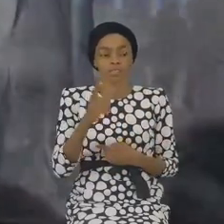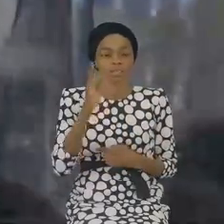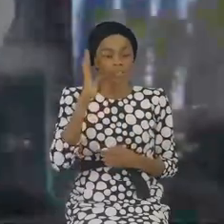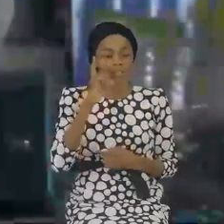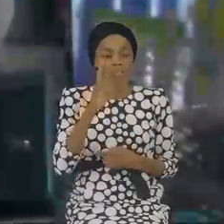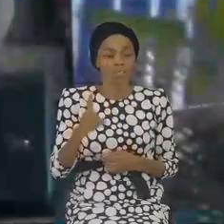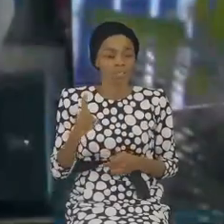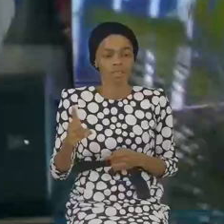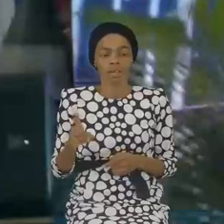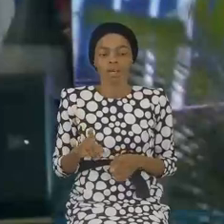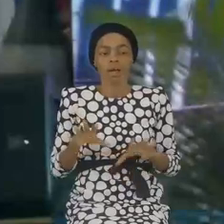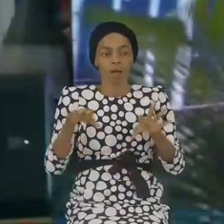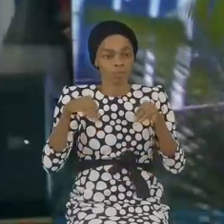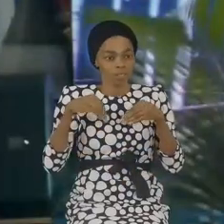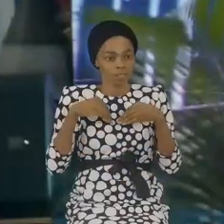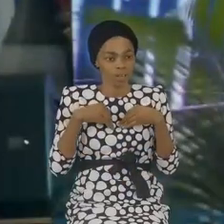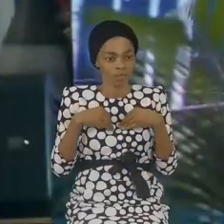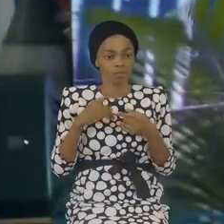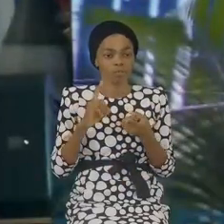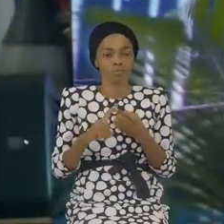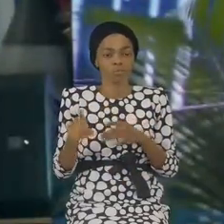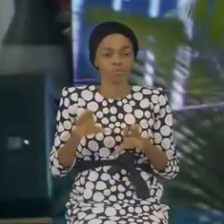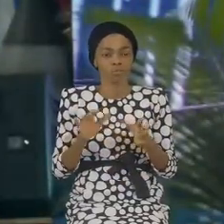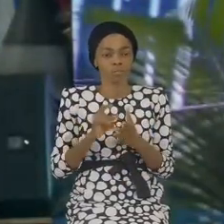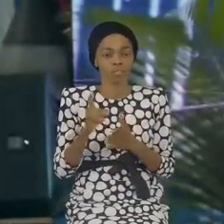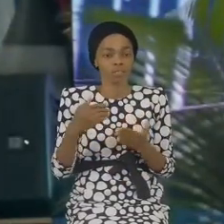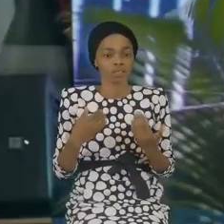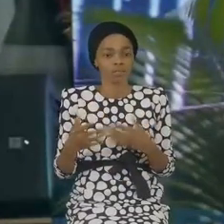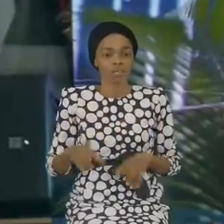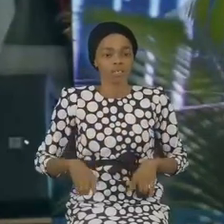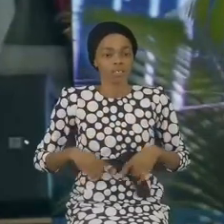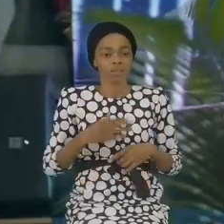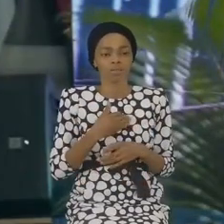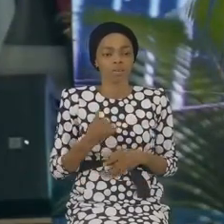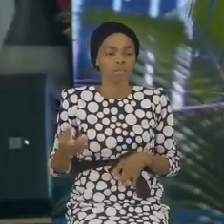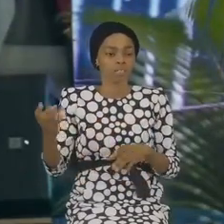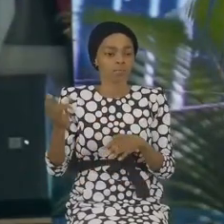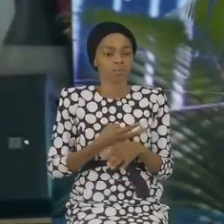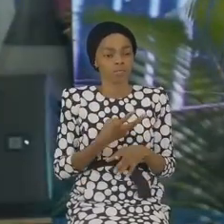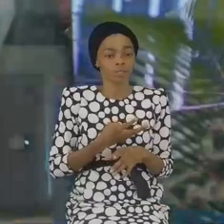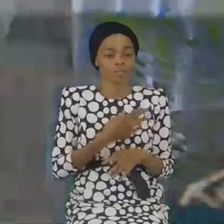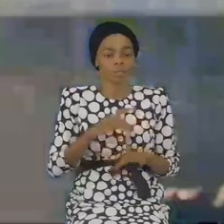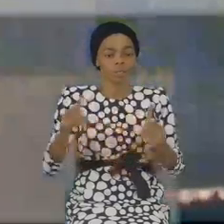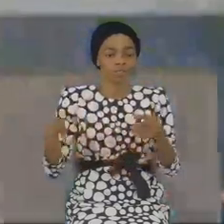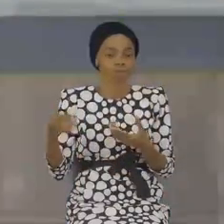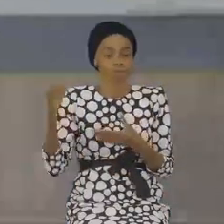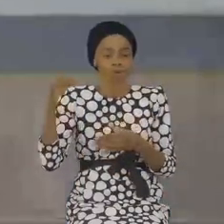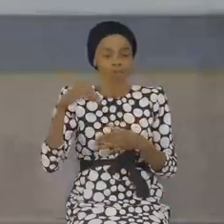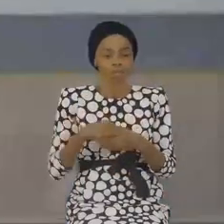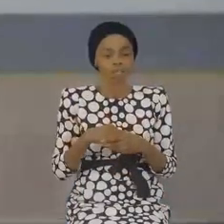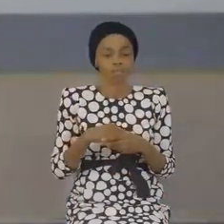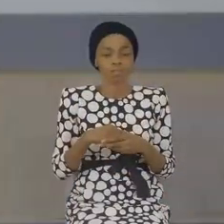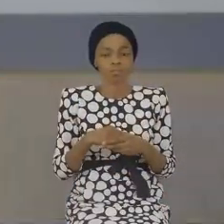Vous observerez, vous mettrez en pratique tous les commandements que je vous prescris aujourd'hui afin que vous viviez, que